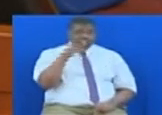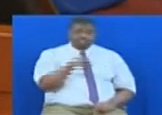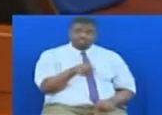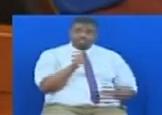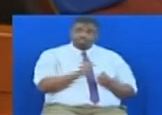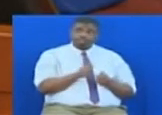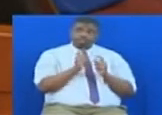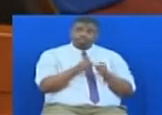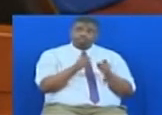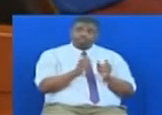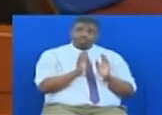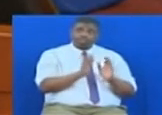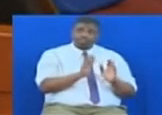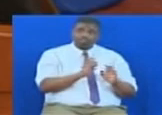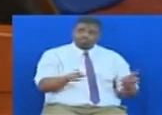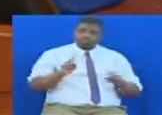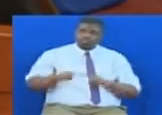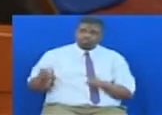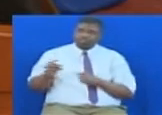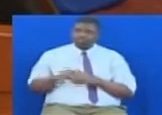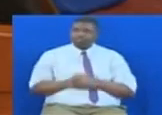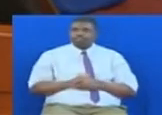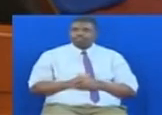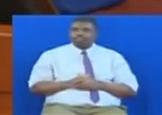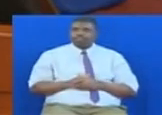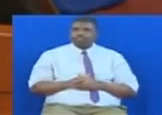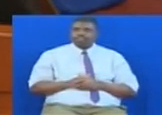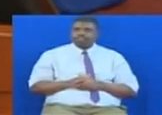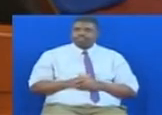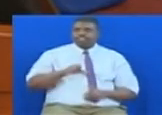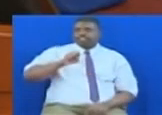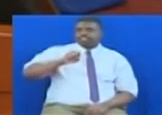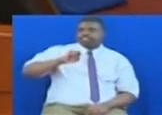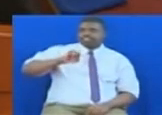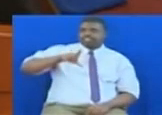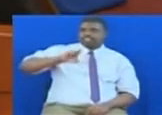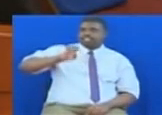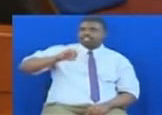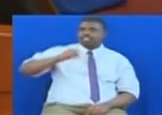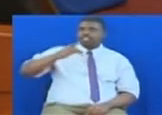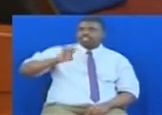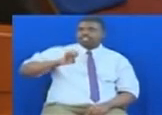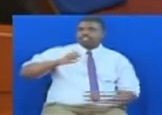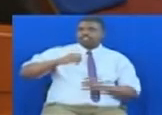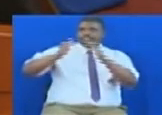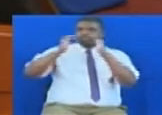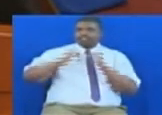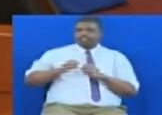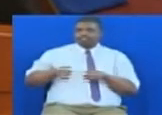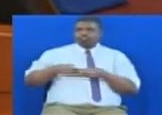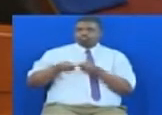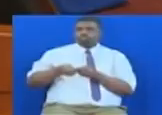yatakuwa namna hii. Mheshimiwa David Ernest Silinde atafuatiwa na mtoa hoja.